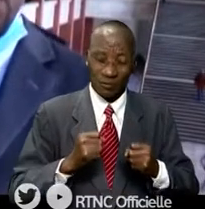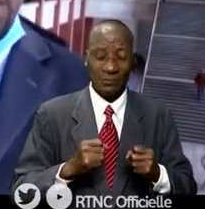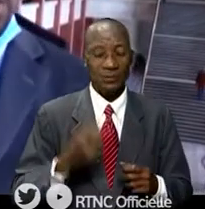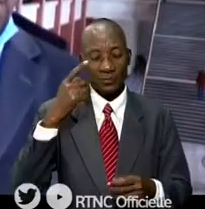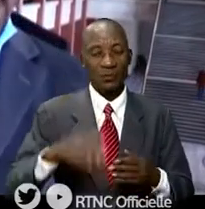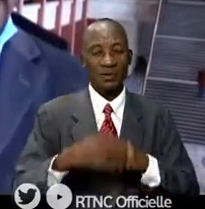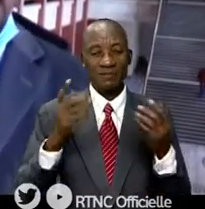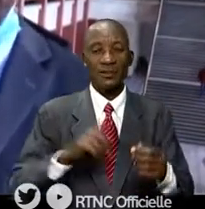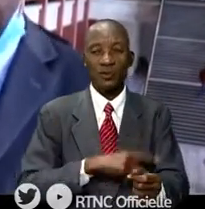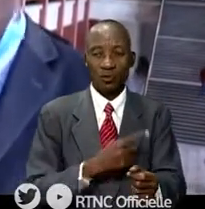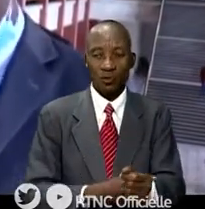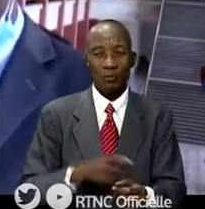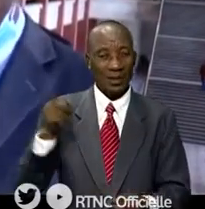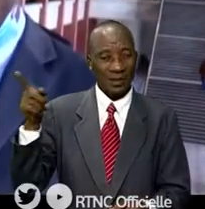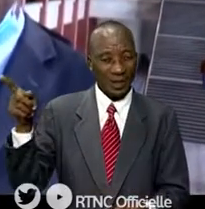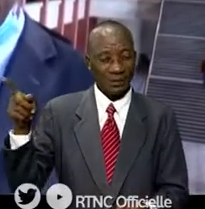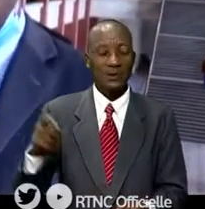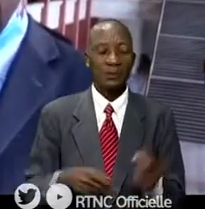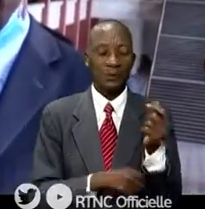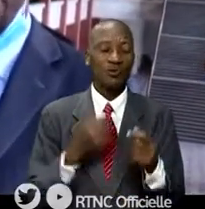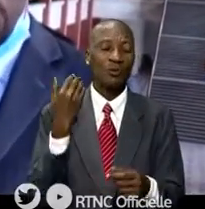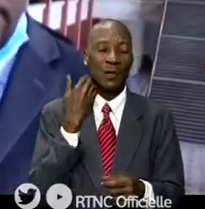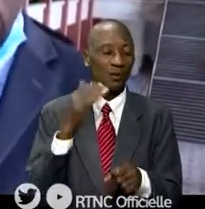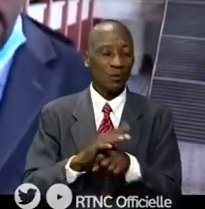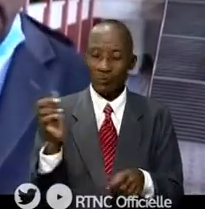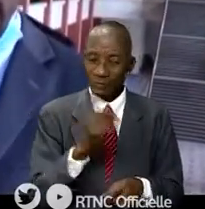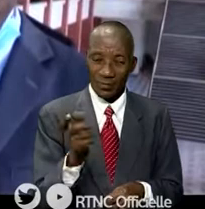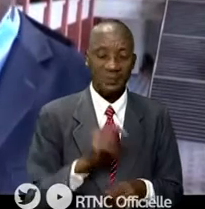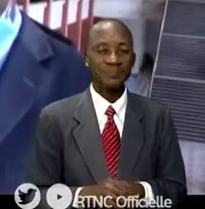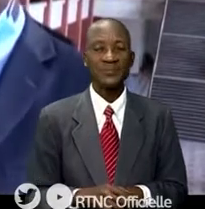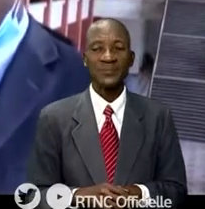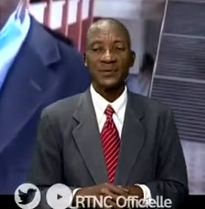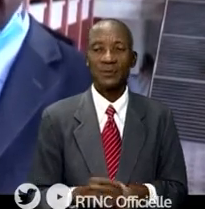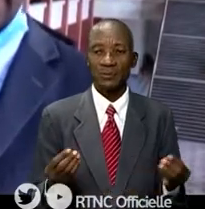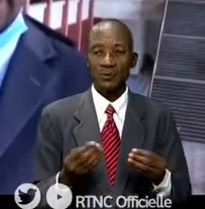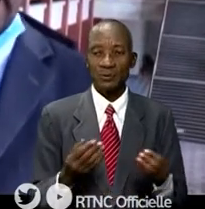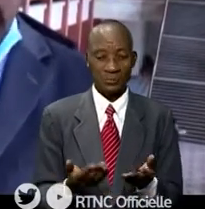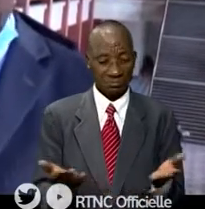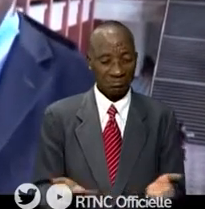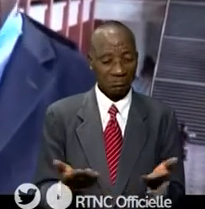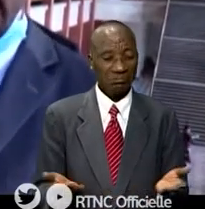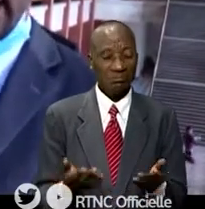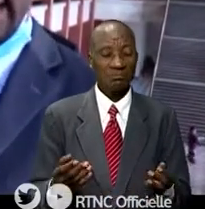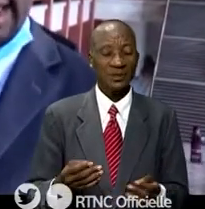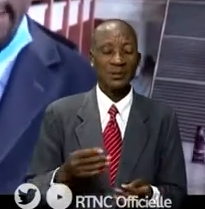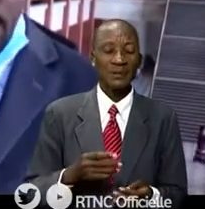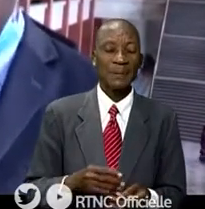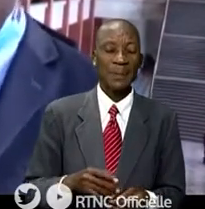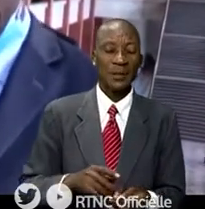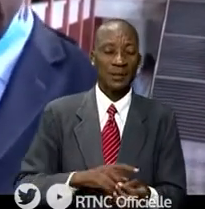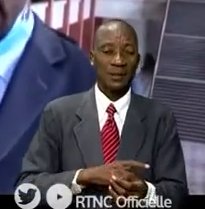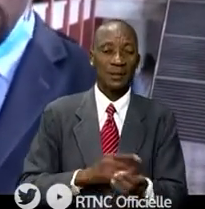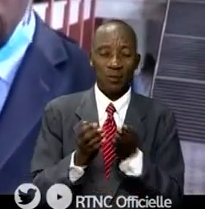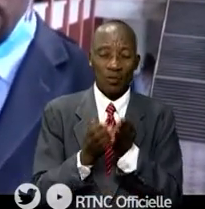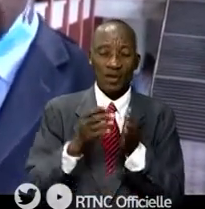Goma, nous ne puissions pas avoir beaucoup de malades. Surtout que pour le moment, nul n'ignore que c'est la deuxième province la plus